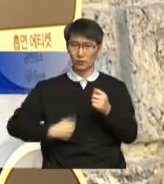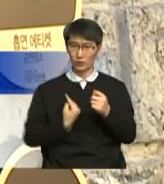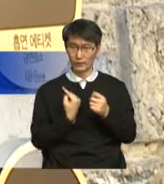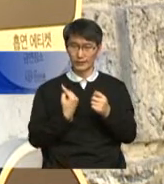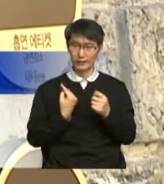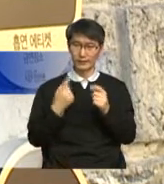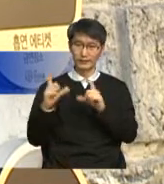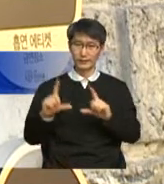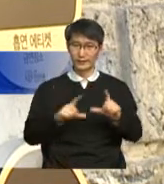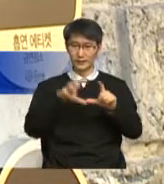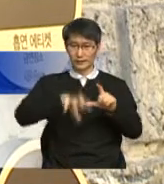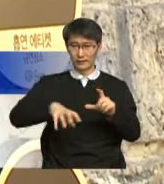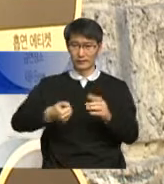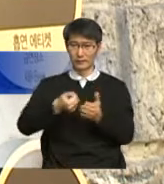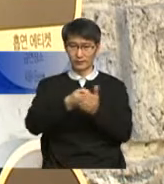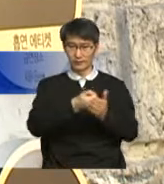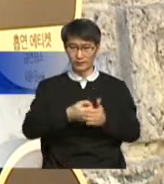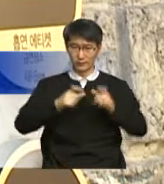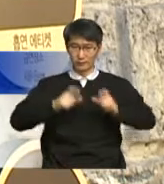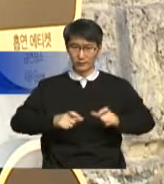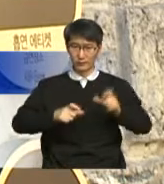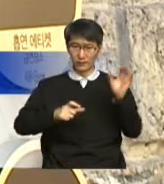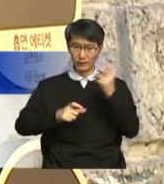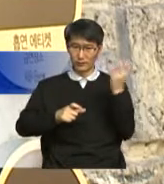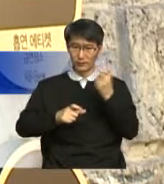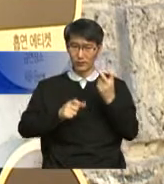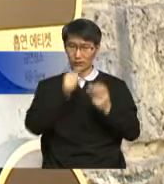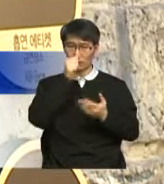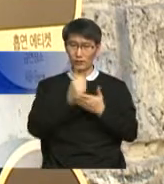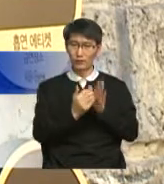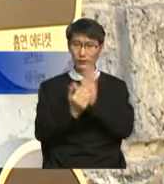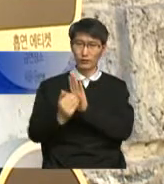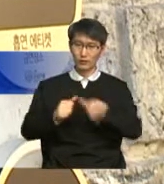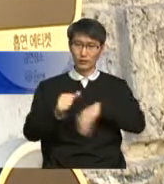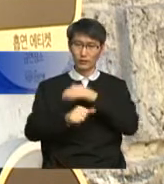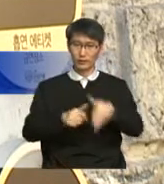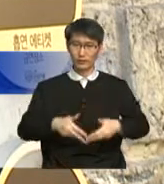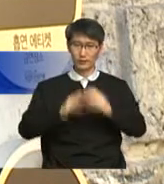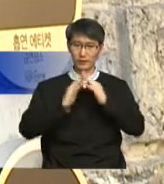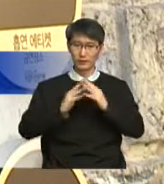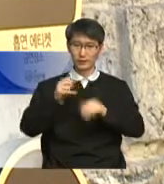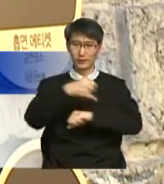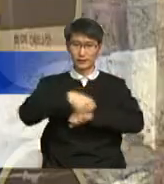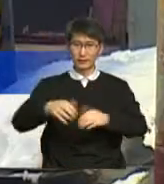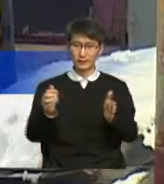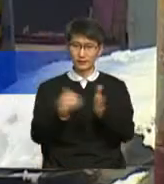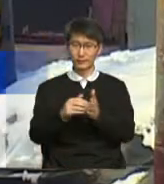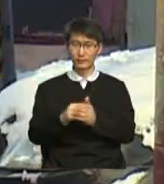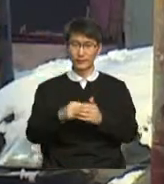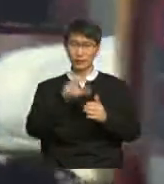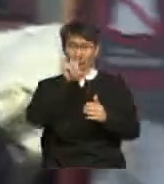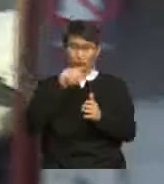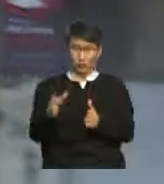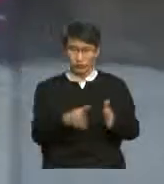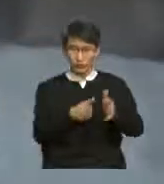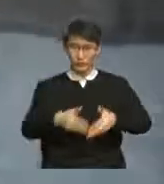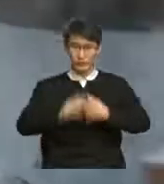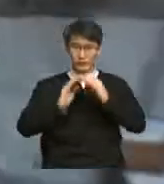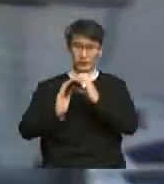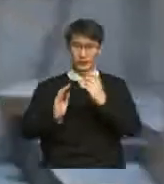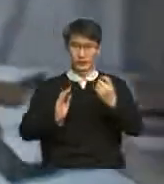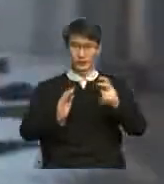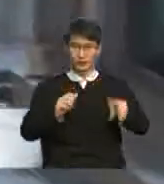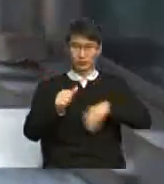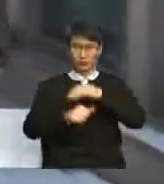밀집한 지역을 선정해서 범죄 예방 환경 설계를 적용해서 디자인하였습니다. 골목 곳곳에 설치된